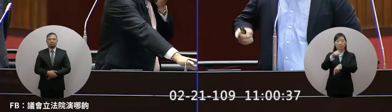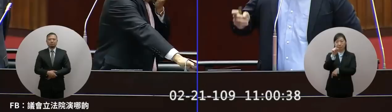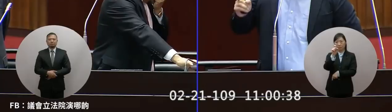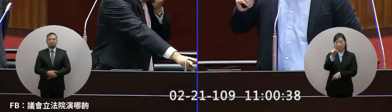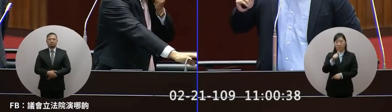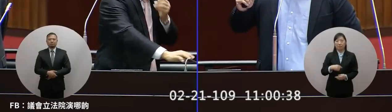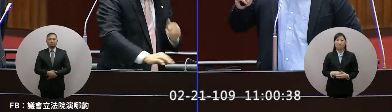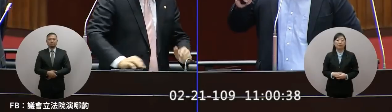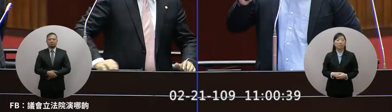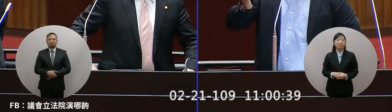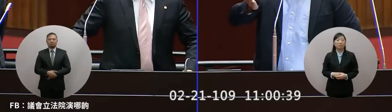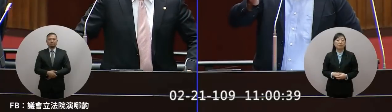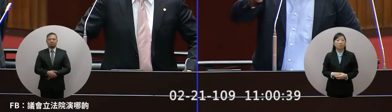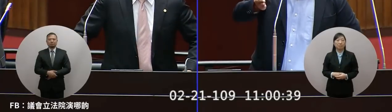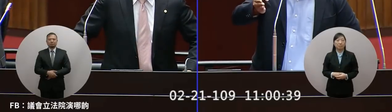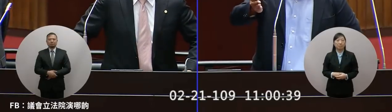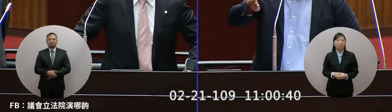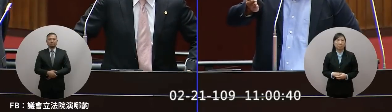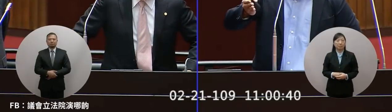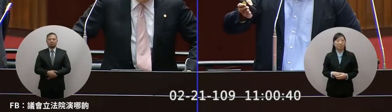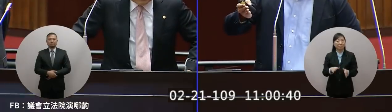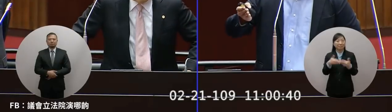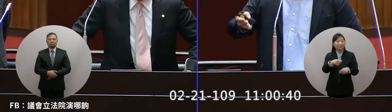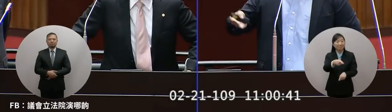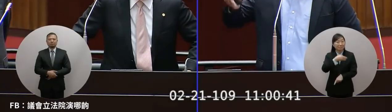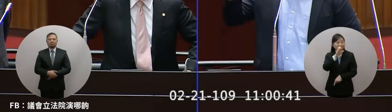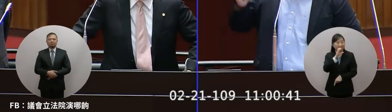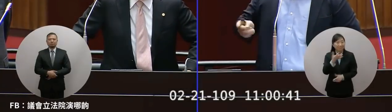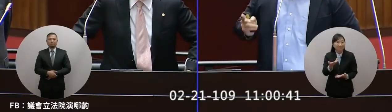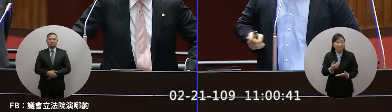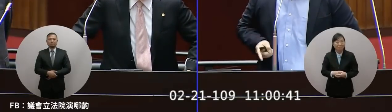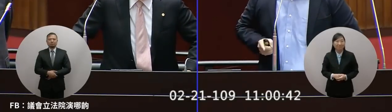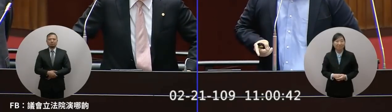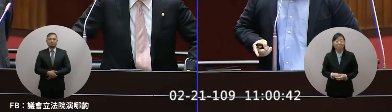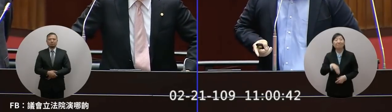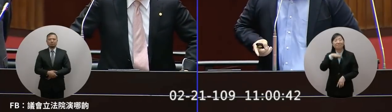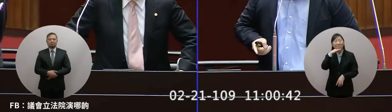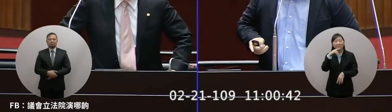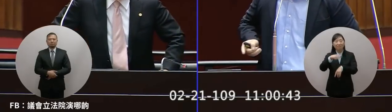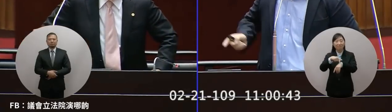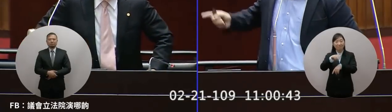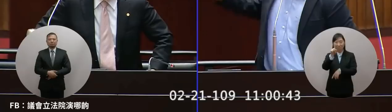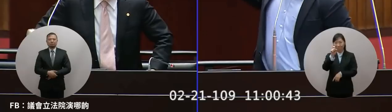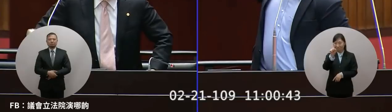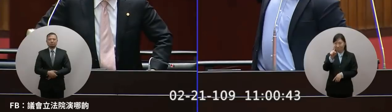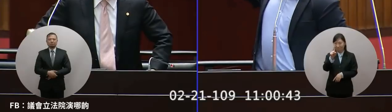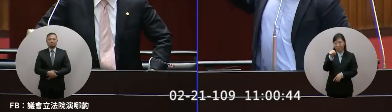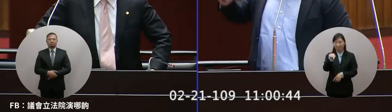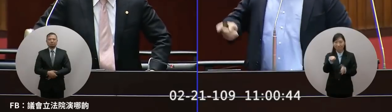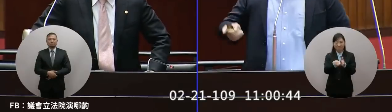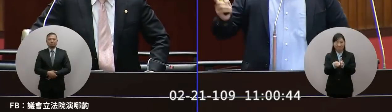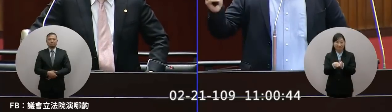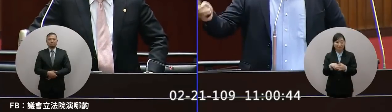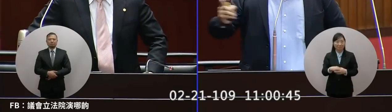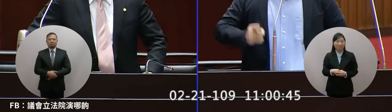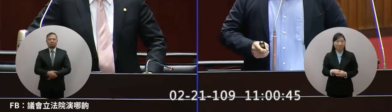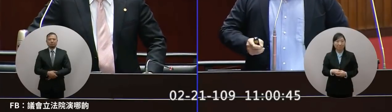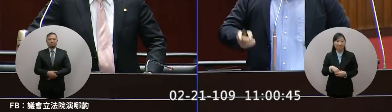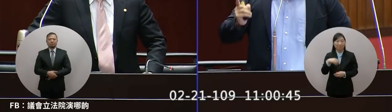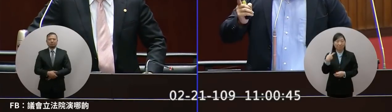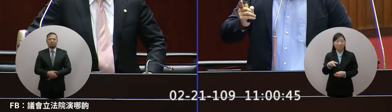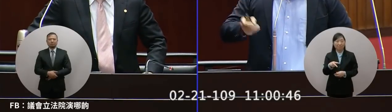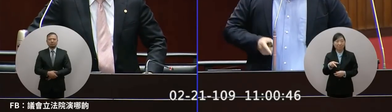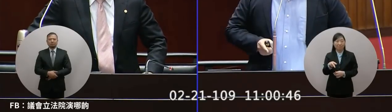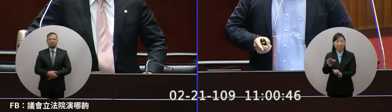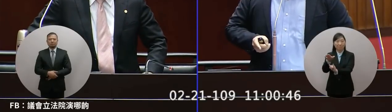好，哎，没有，要不要喝个水？嘿，等到11点的时阵，哈，这个才接到